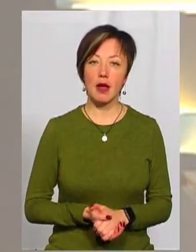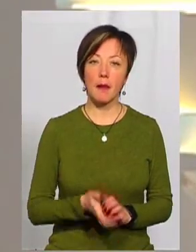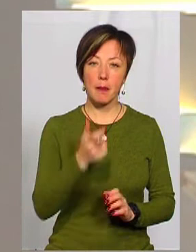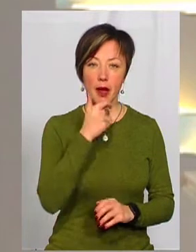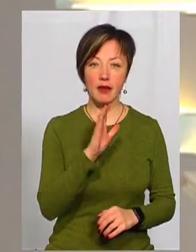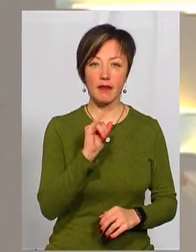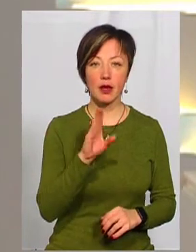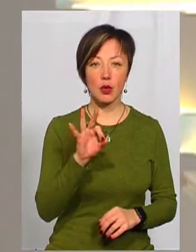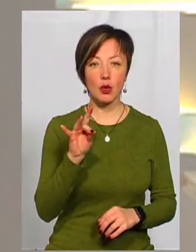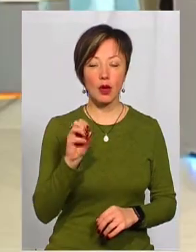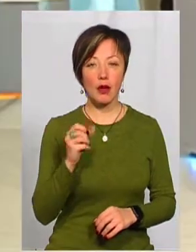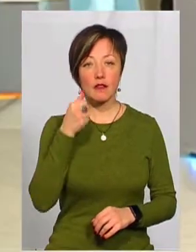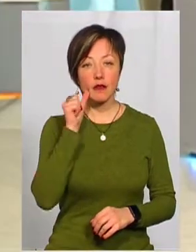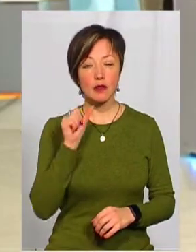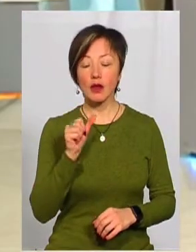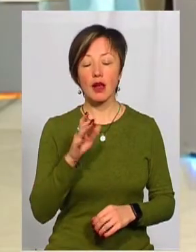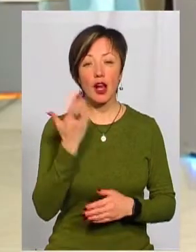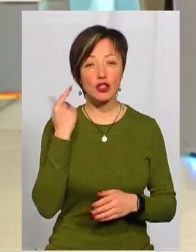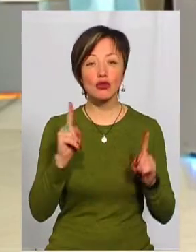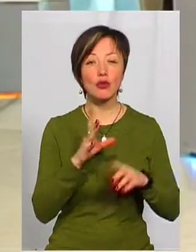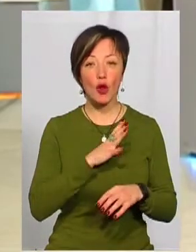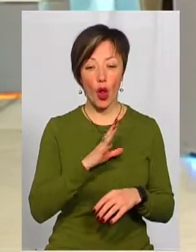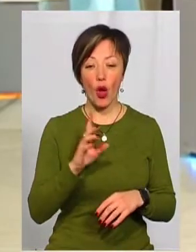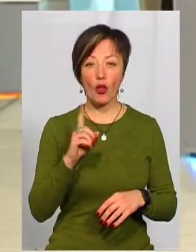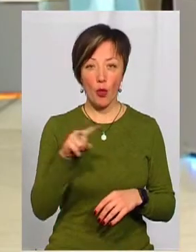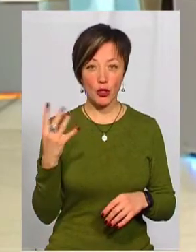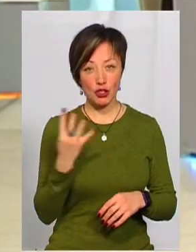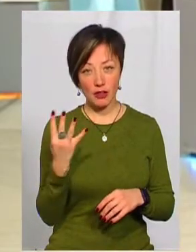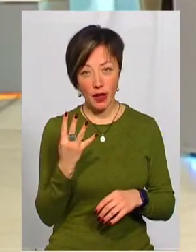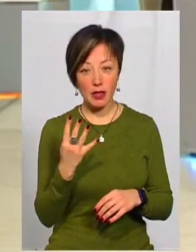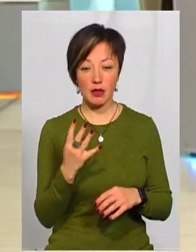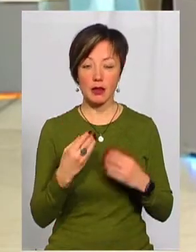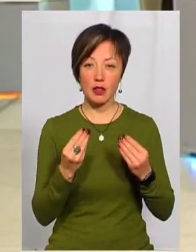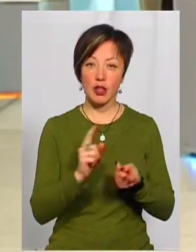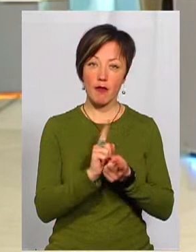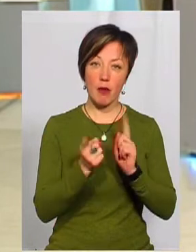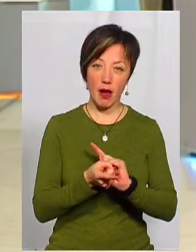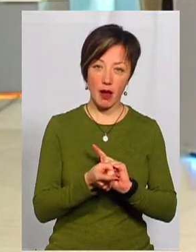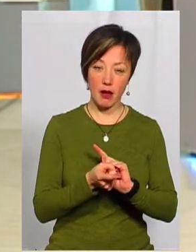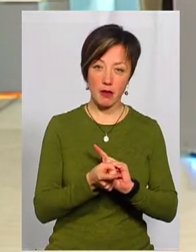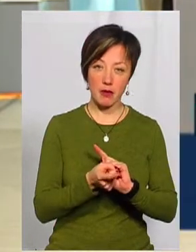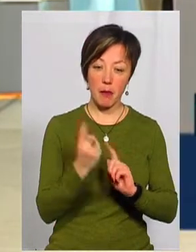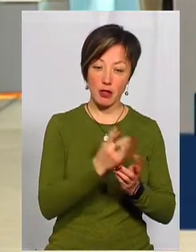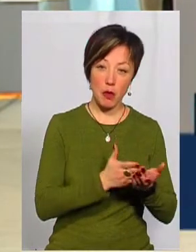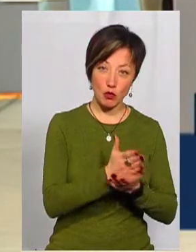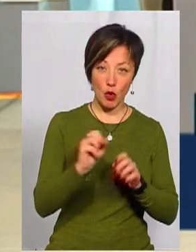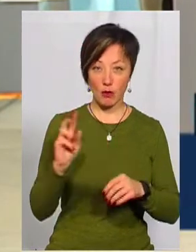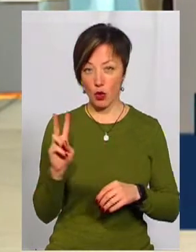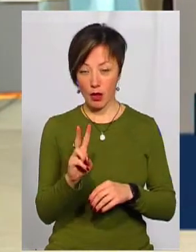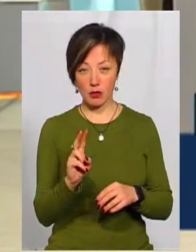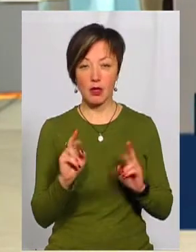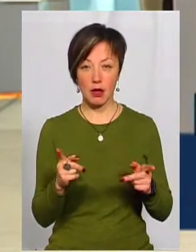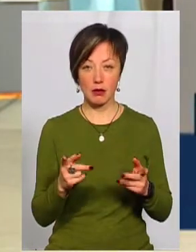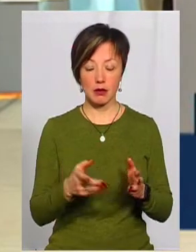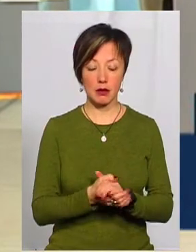Пане Вікторе, що було раніше? От спланували той новий четвертий маршрут, а під нього уже ці автономні тролейбуси, чи навпаки? Я